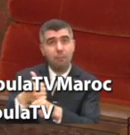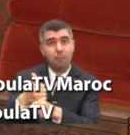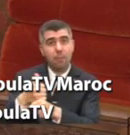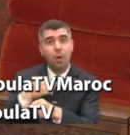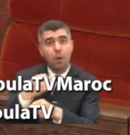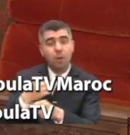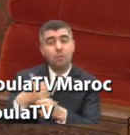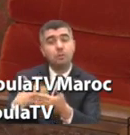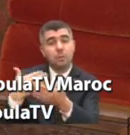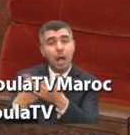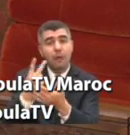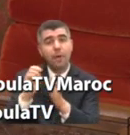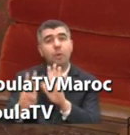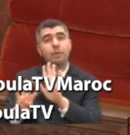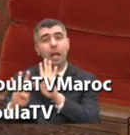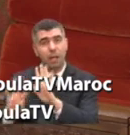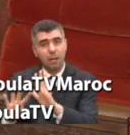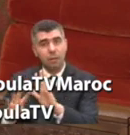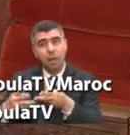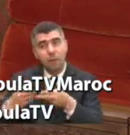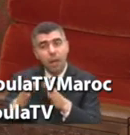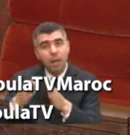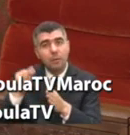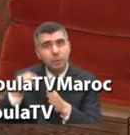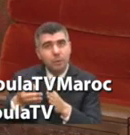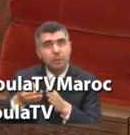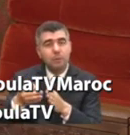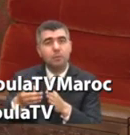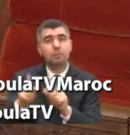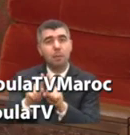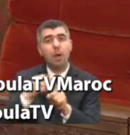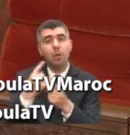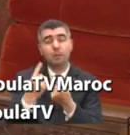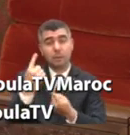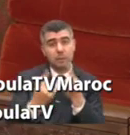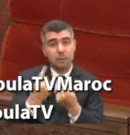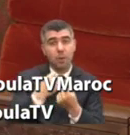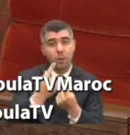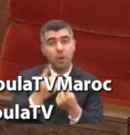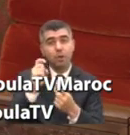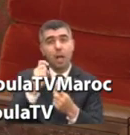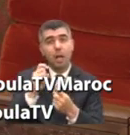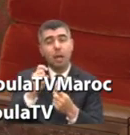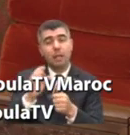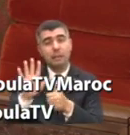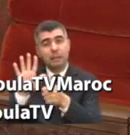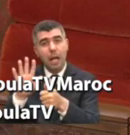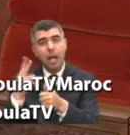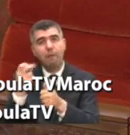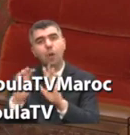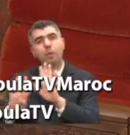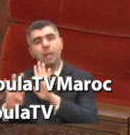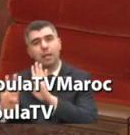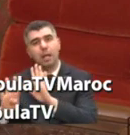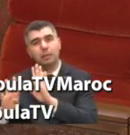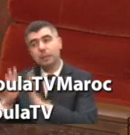4000 منصب ديال 2019 اللي مازال ما حليناهاش. يلاه غتبدا، يلاه دبرنا حتى ليونيو 2019 ما